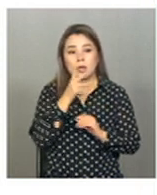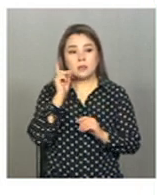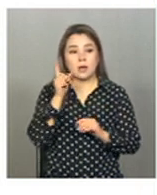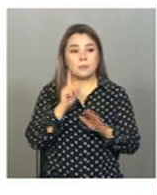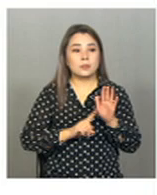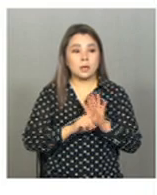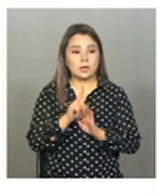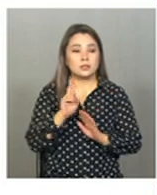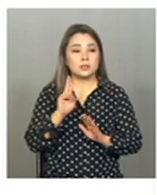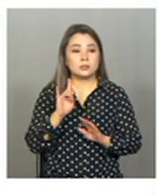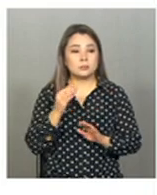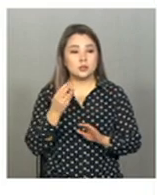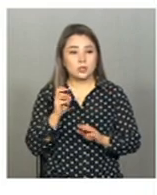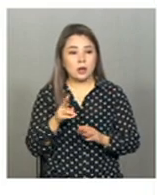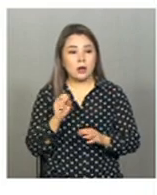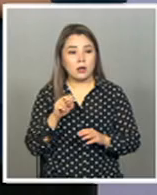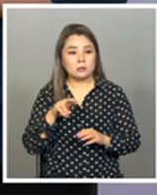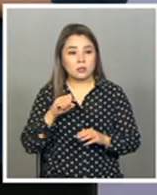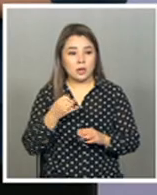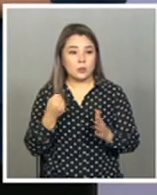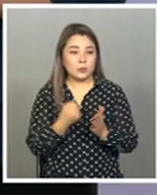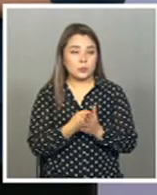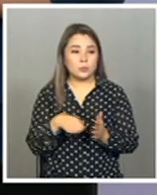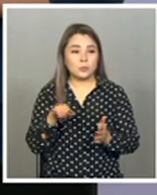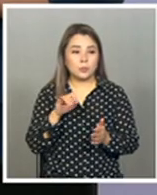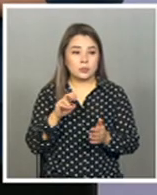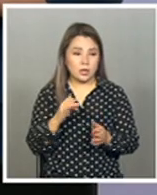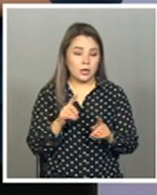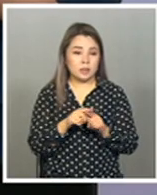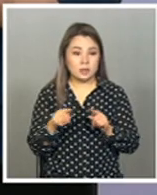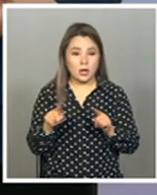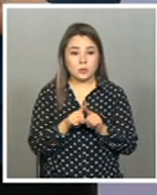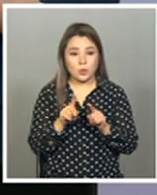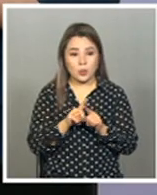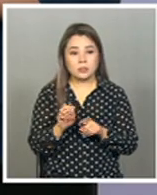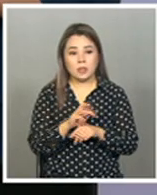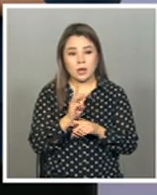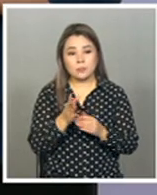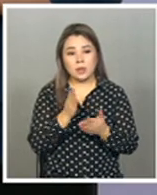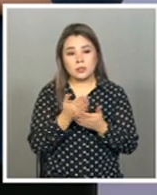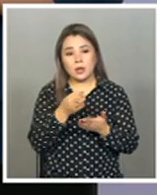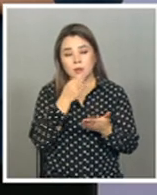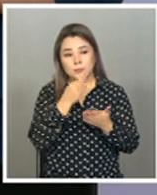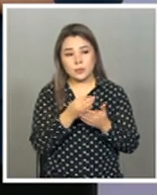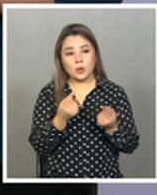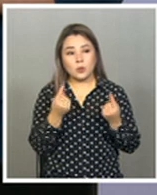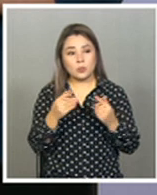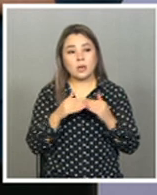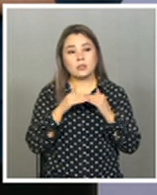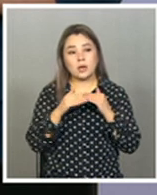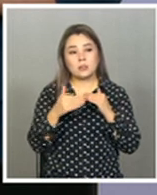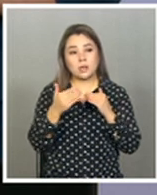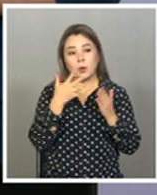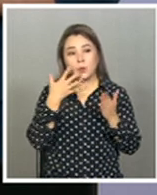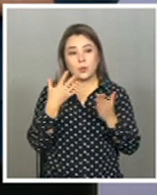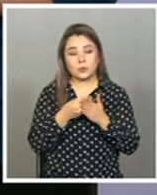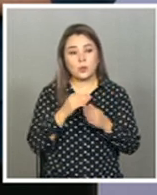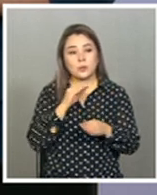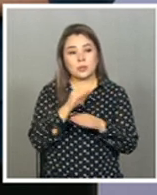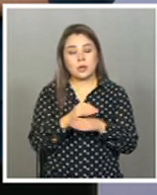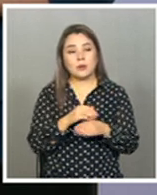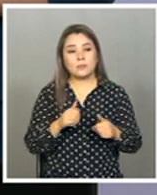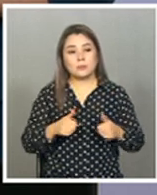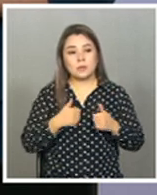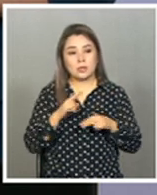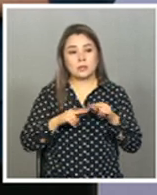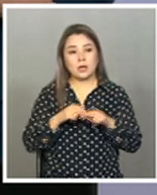қыпшақтар Алтайдан Дунайға дейінгі аралықты қамтып, бұл өңірде ұлы далаға өзіндік үстемдік жасады.